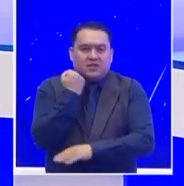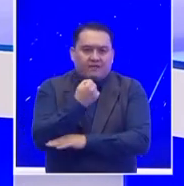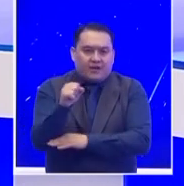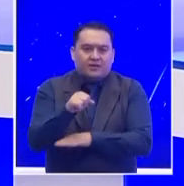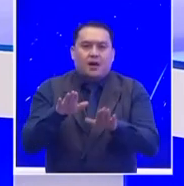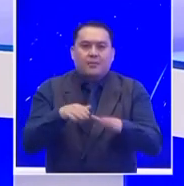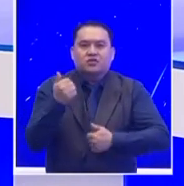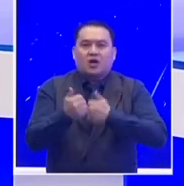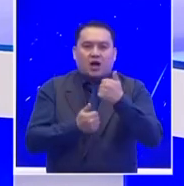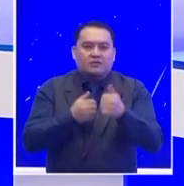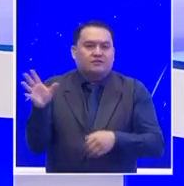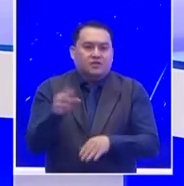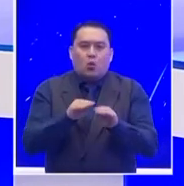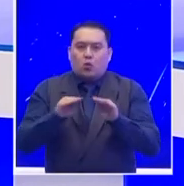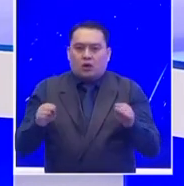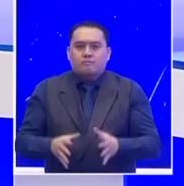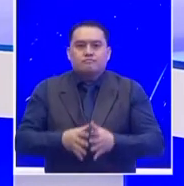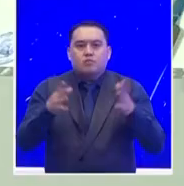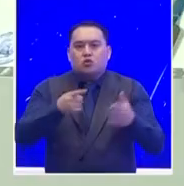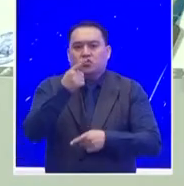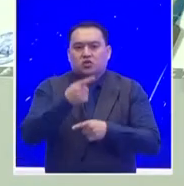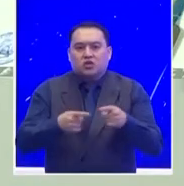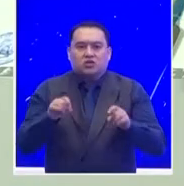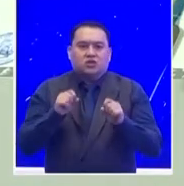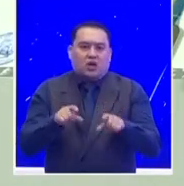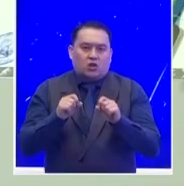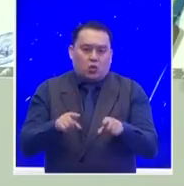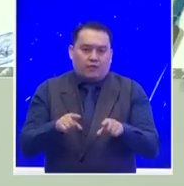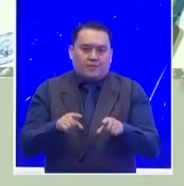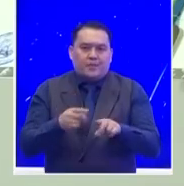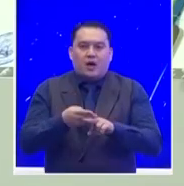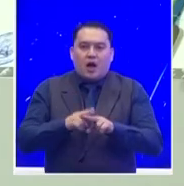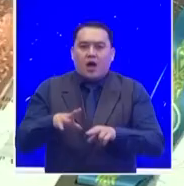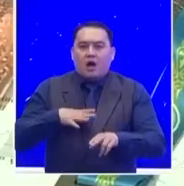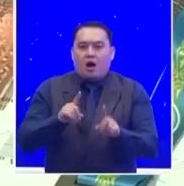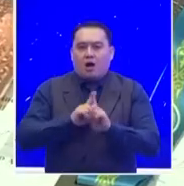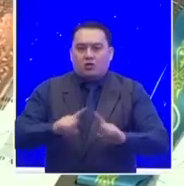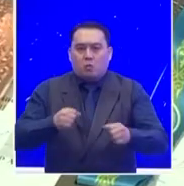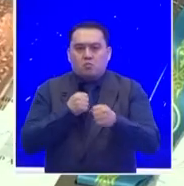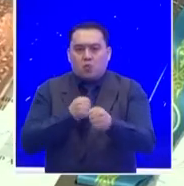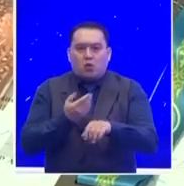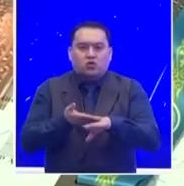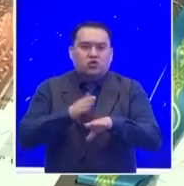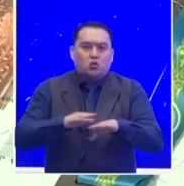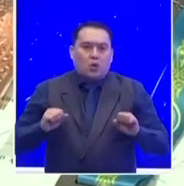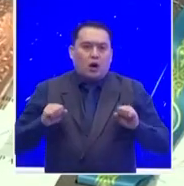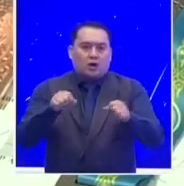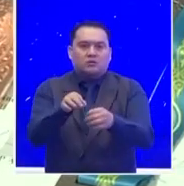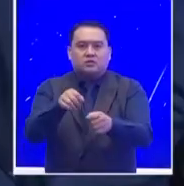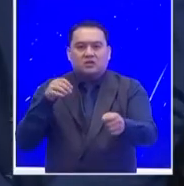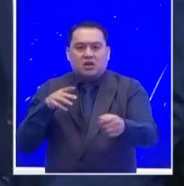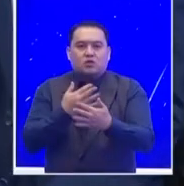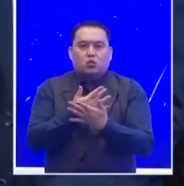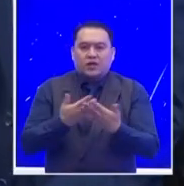призовые места на соревнованиях всех уровней. Большая часть – золотого достоинства. Отличились спортсмены по боксу, тяжелой атлетике, стрельбе из лука